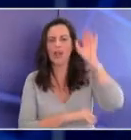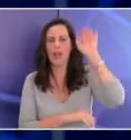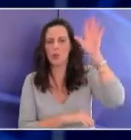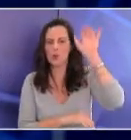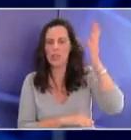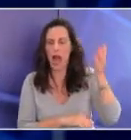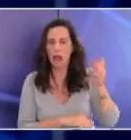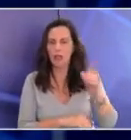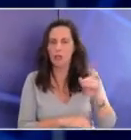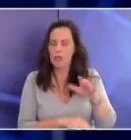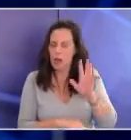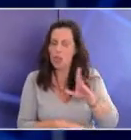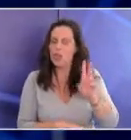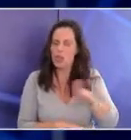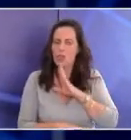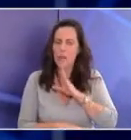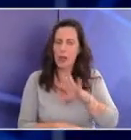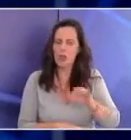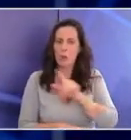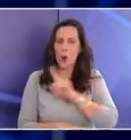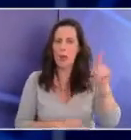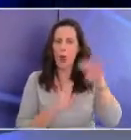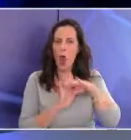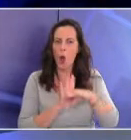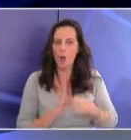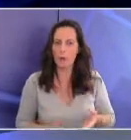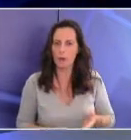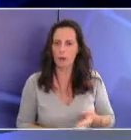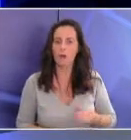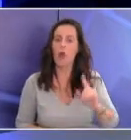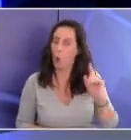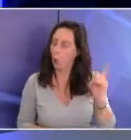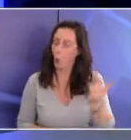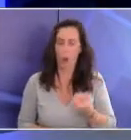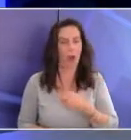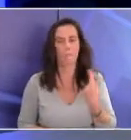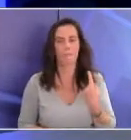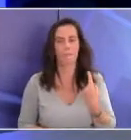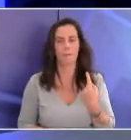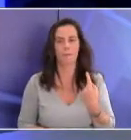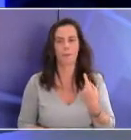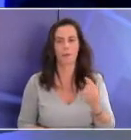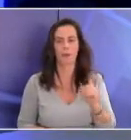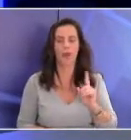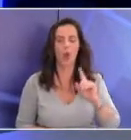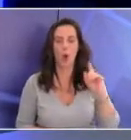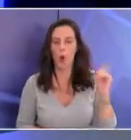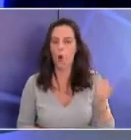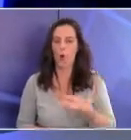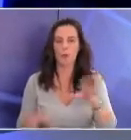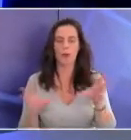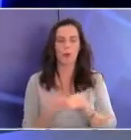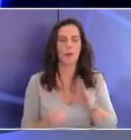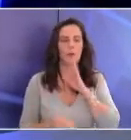ועוד ענפים, חולים וסובלים בעניין של... בוא נגיד ככה, הם חולים, לצערנו הרב הם לא הגיעו לרופא. זאת אומרת, אין